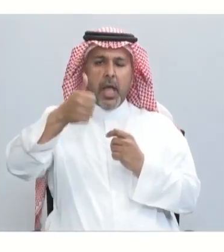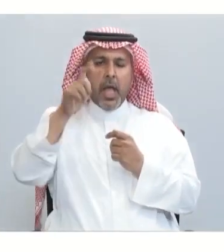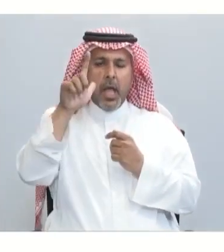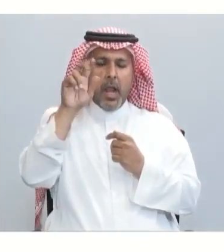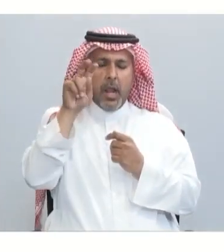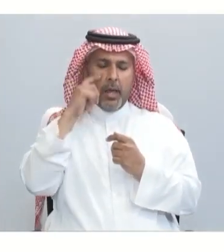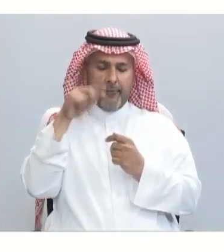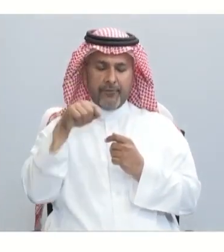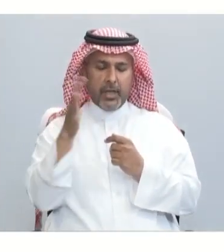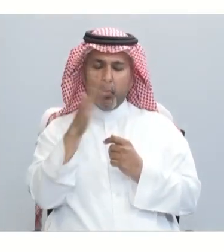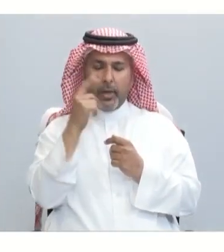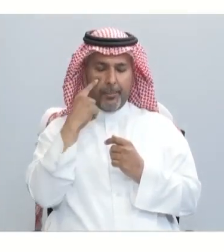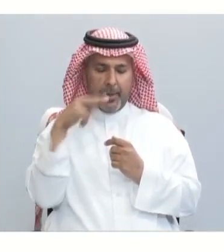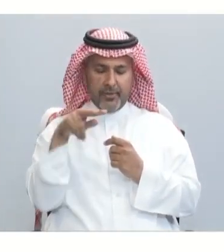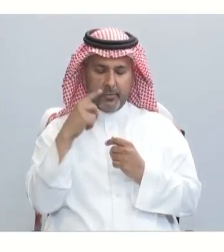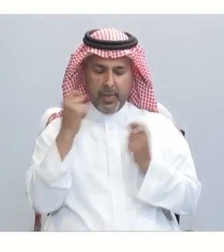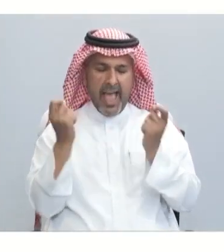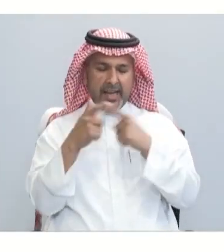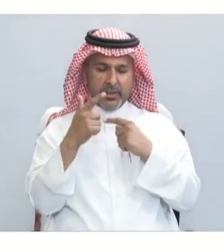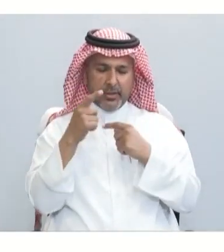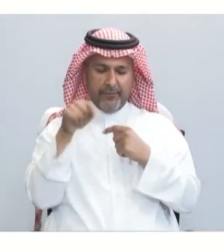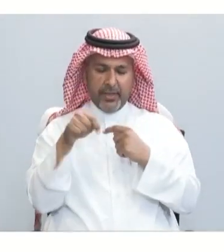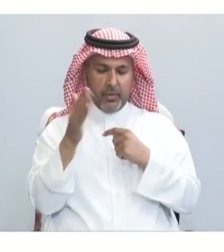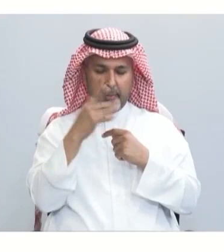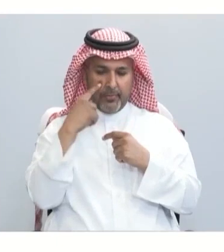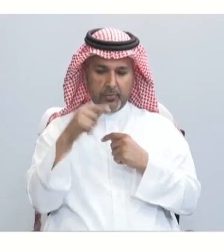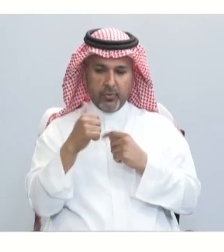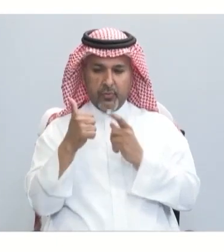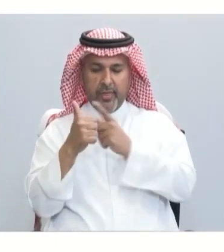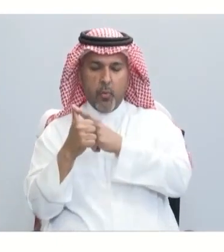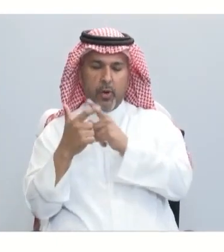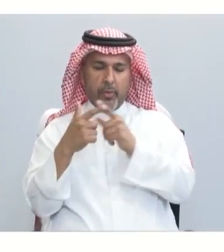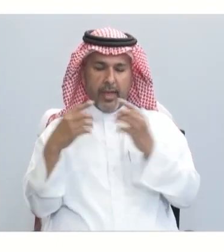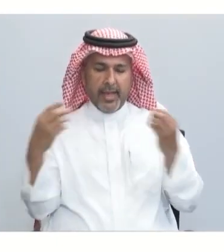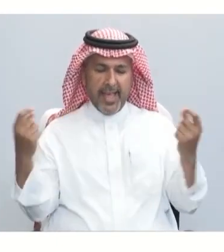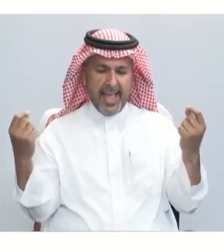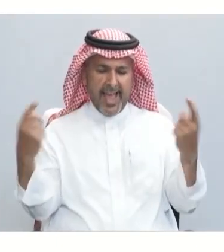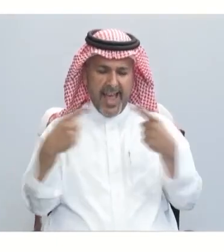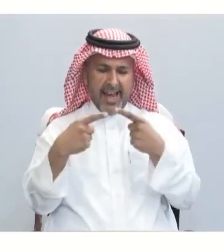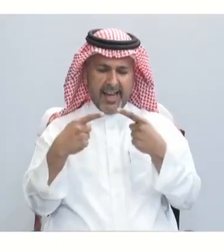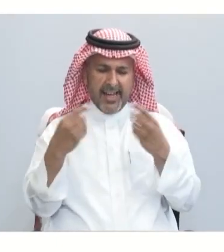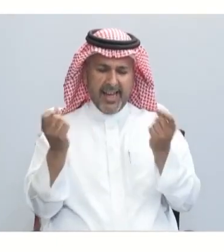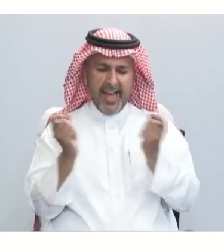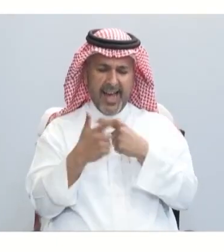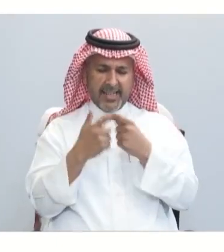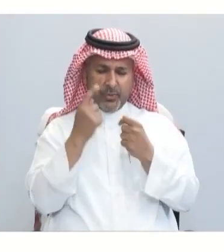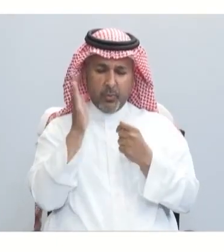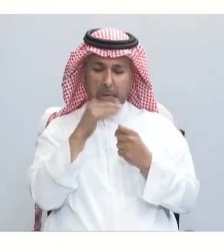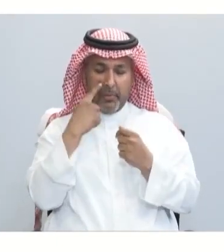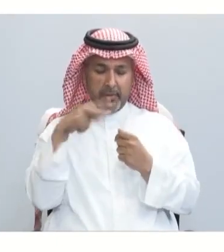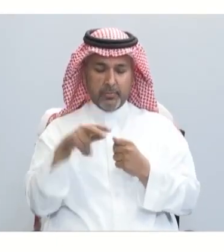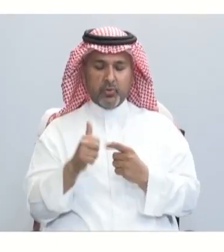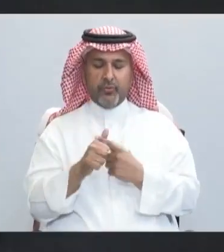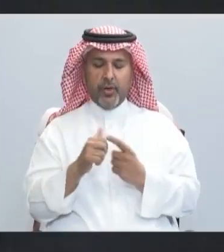الداله داله عكسيه للاخرى ام لا لما يكون عندي داله كيف نتاكد طبعا ممكن اني اجيب